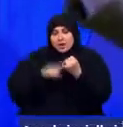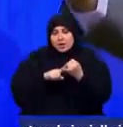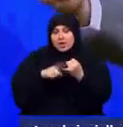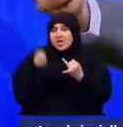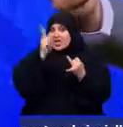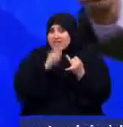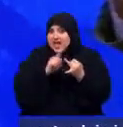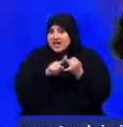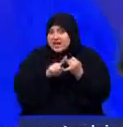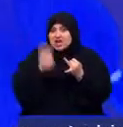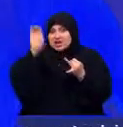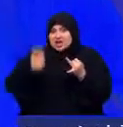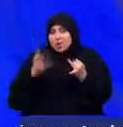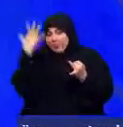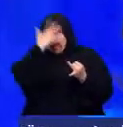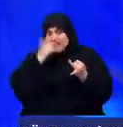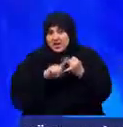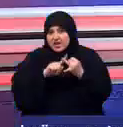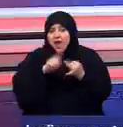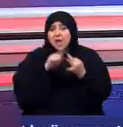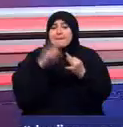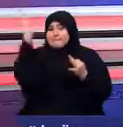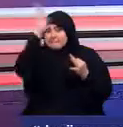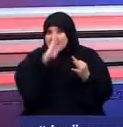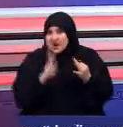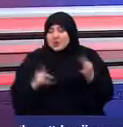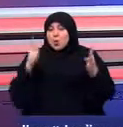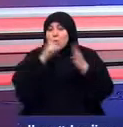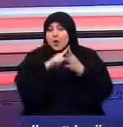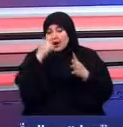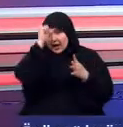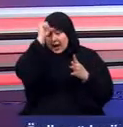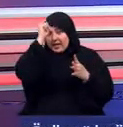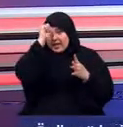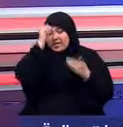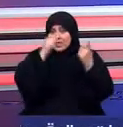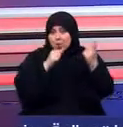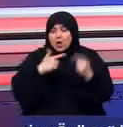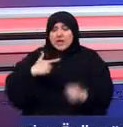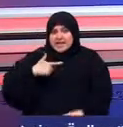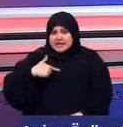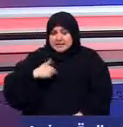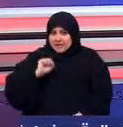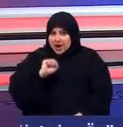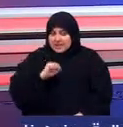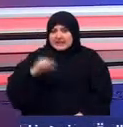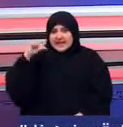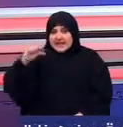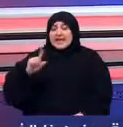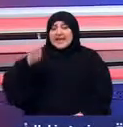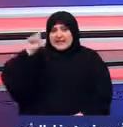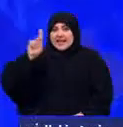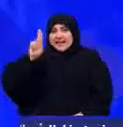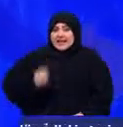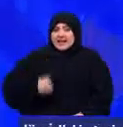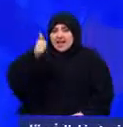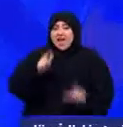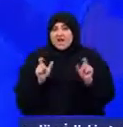في جنوب أفريقيا، ثم في البرازيل، وأخيرها في الهند وهو المعروف بمتحور